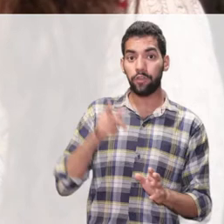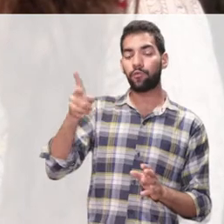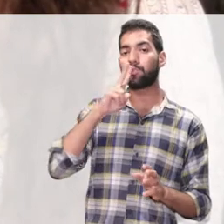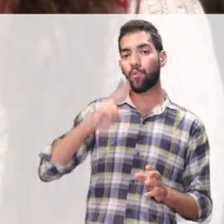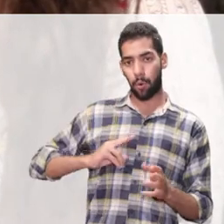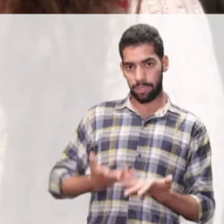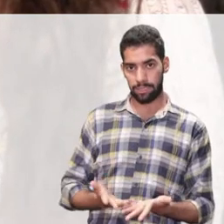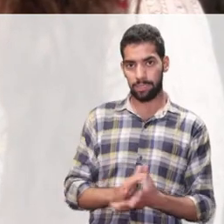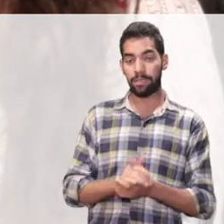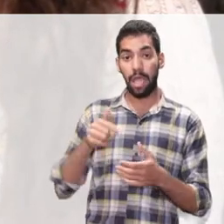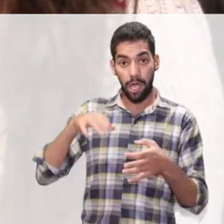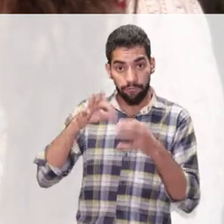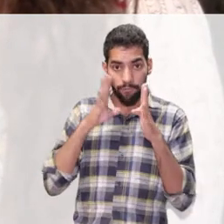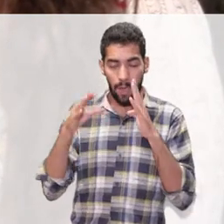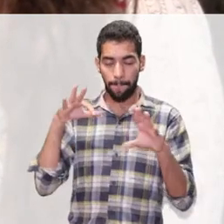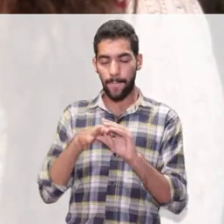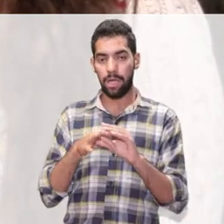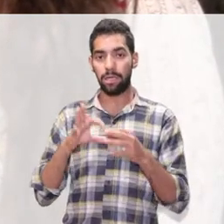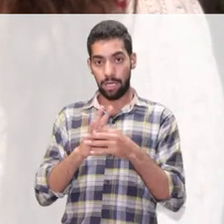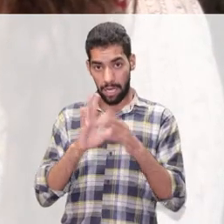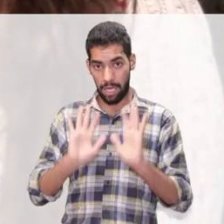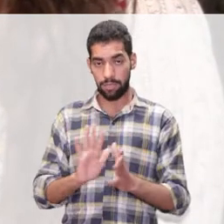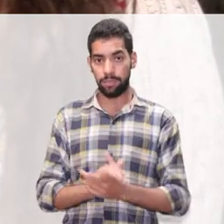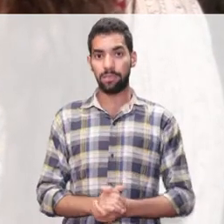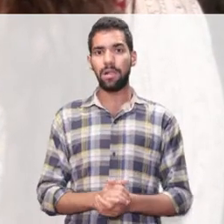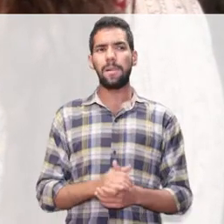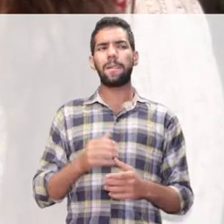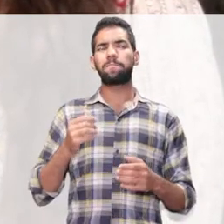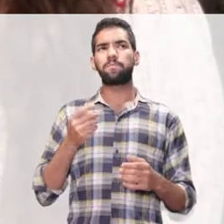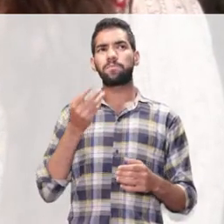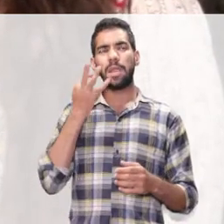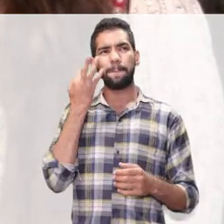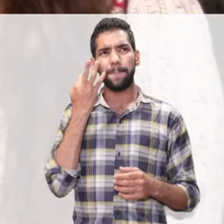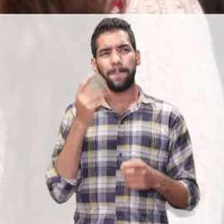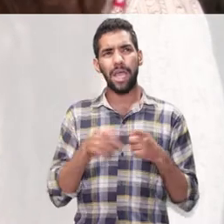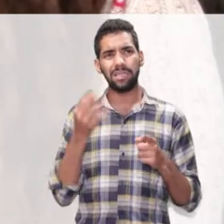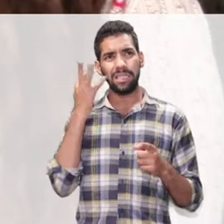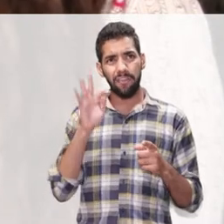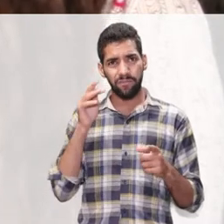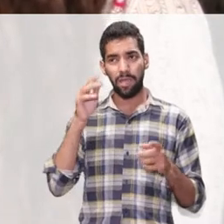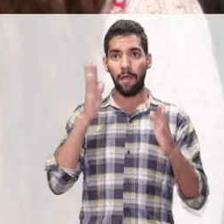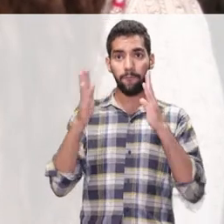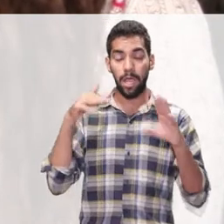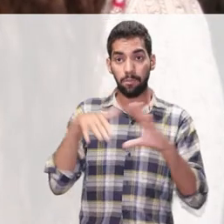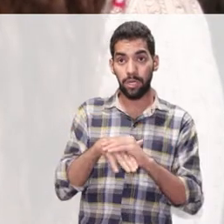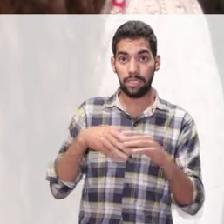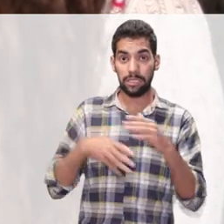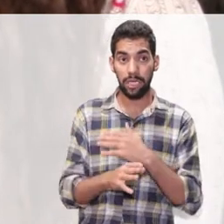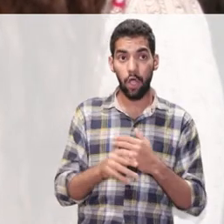कंसंट्रेट लाइक अब क्या होता है कि आप फिर को बजाएं व्रत इंतजार आपके साथ फ्रेंड्स एमएलए हुए उनमें से आप शायद